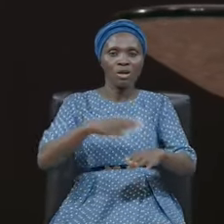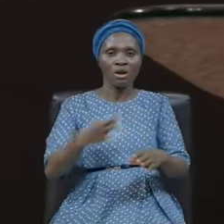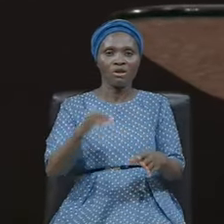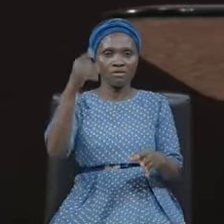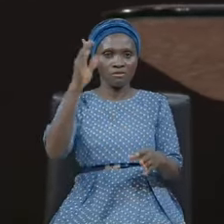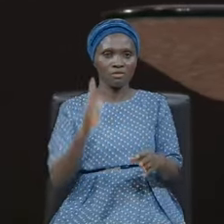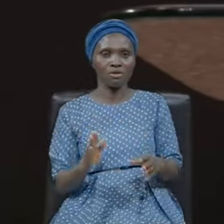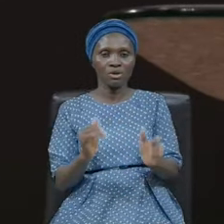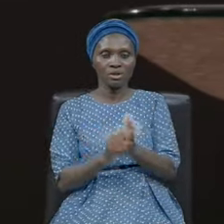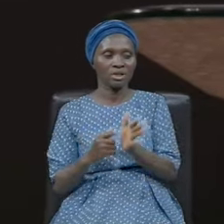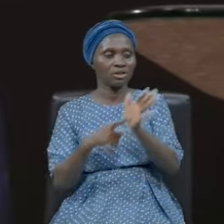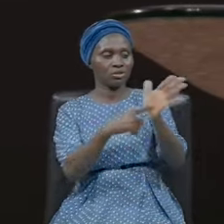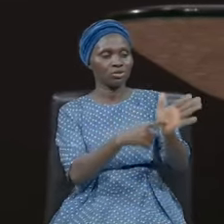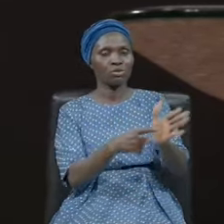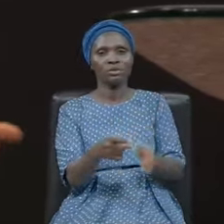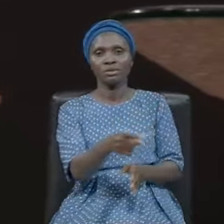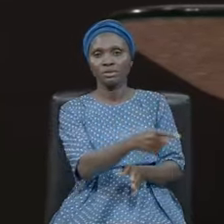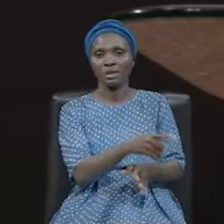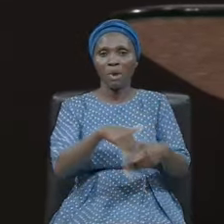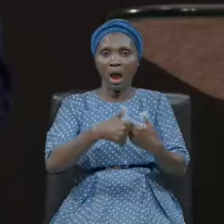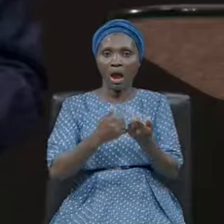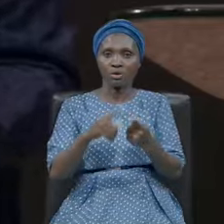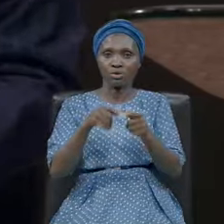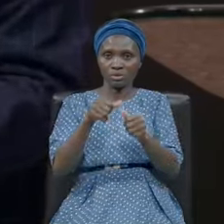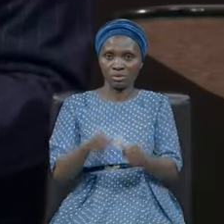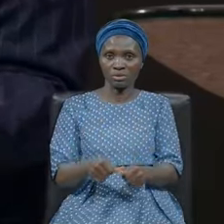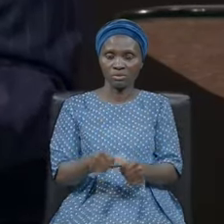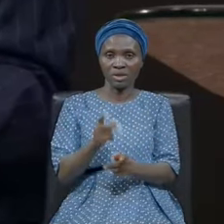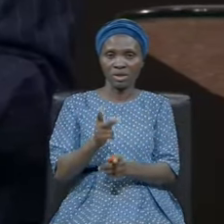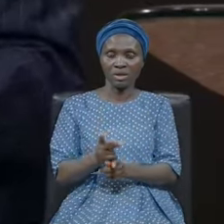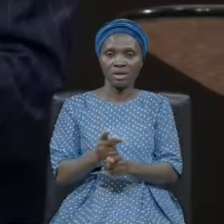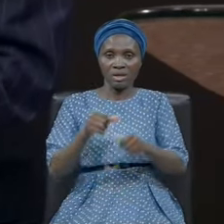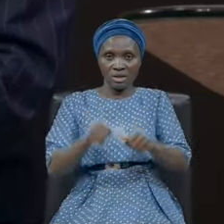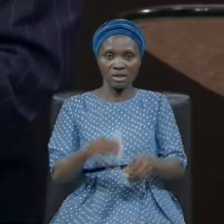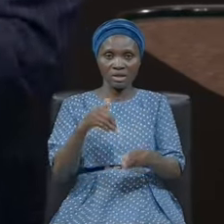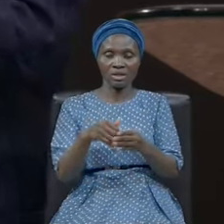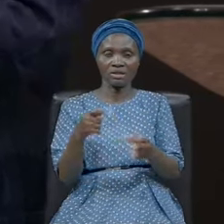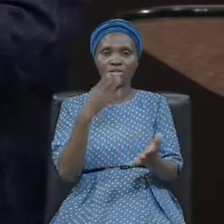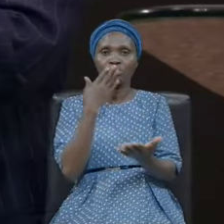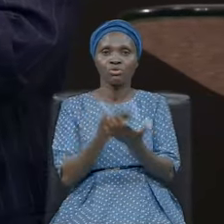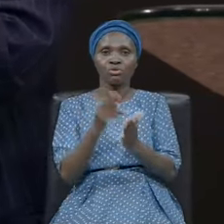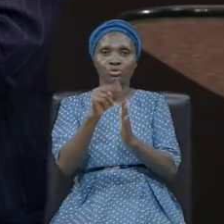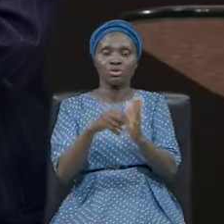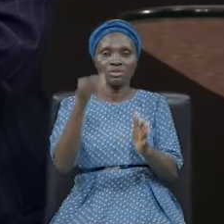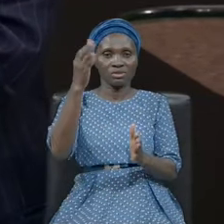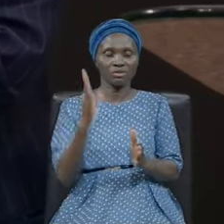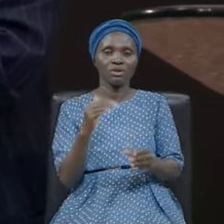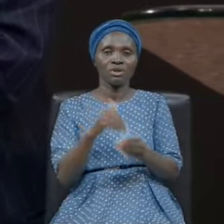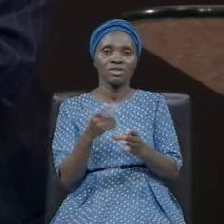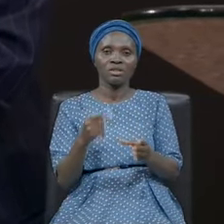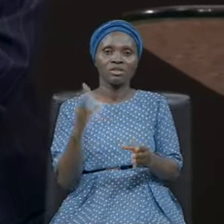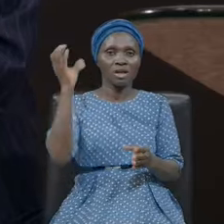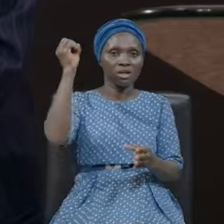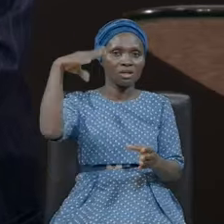montre comment rester et demeurer dans la bonté de Dieu, dans la grâce de